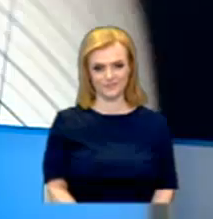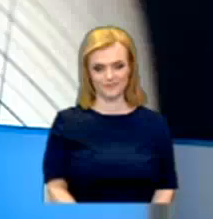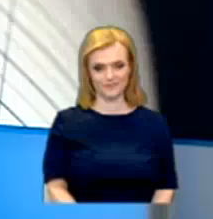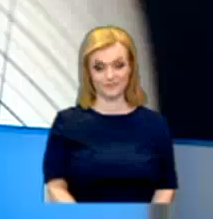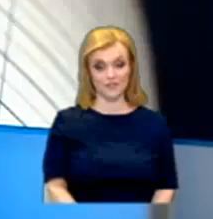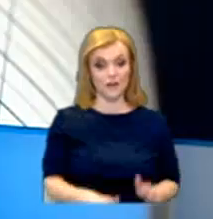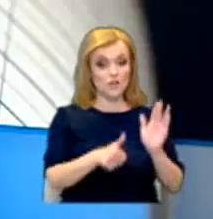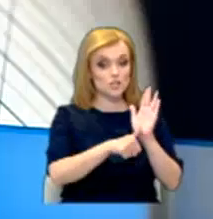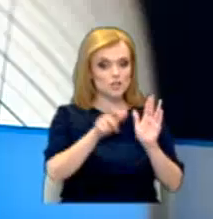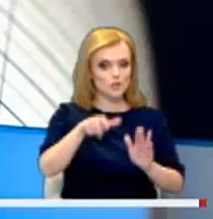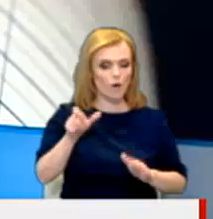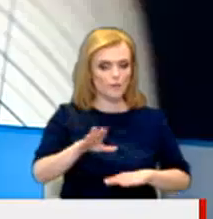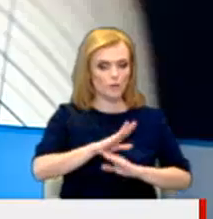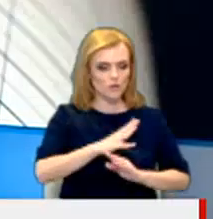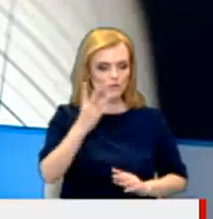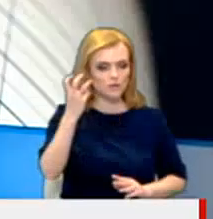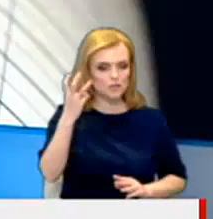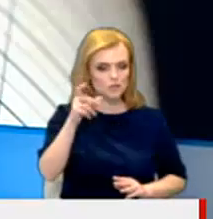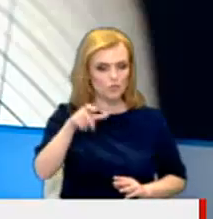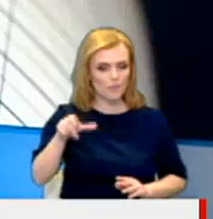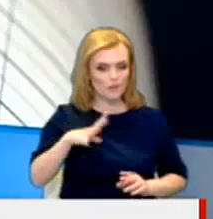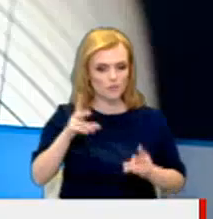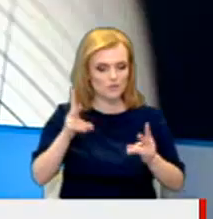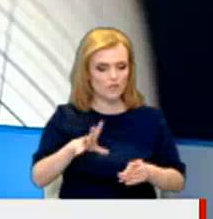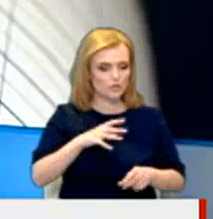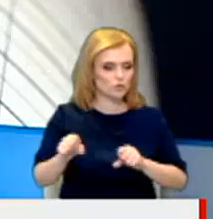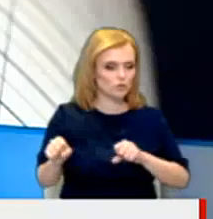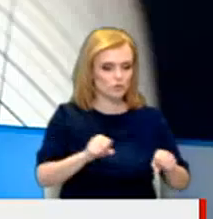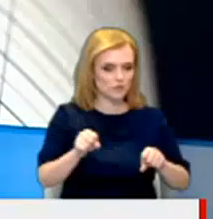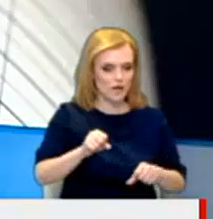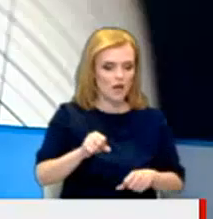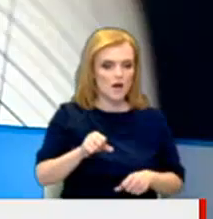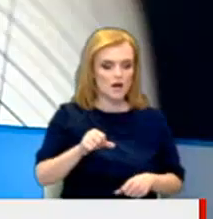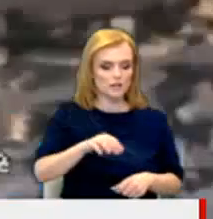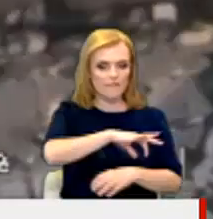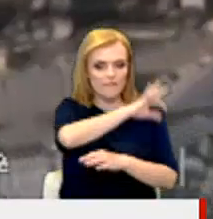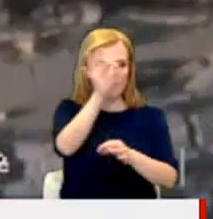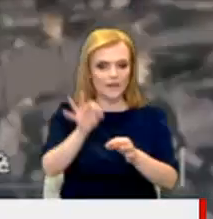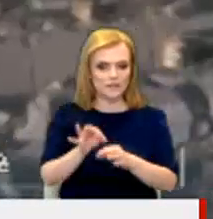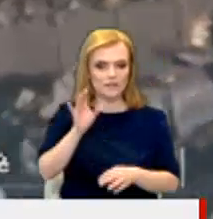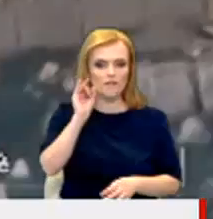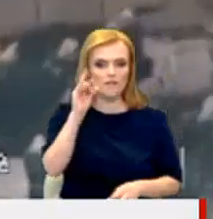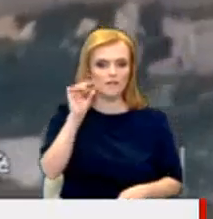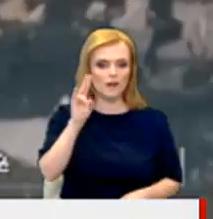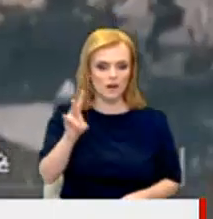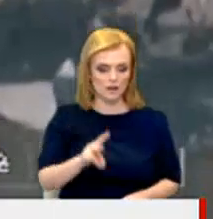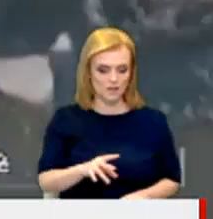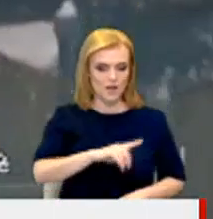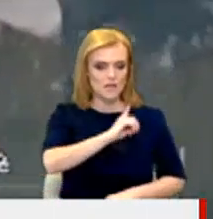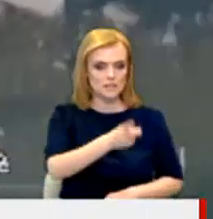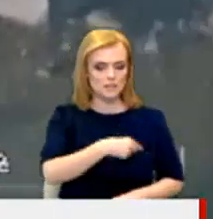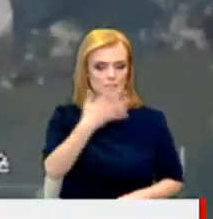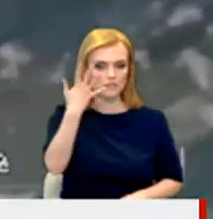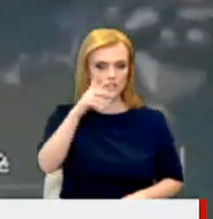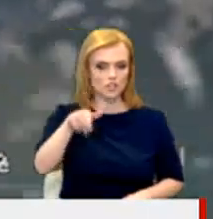Cel puțin 6 oameni au murit și peste 300 au fost răniți într-un cutremur produs în nord-vestul Iranului. Seismul de magnitudine